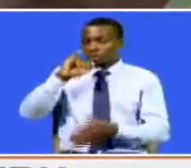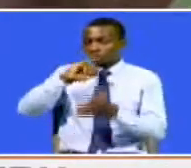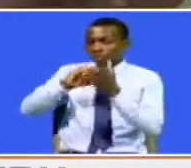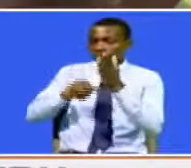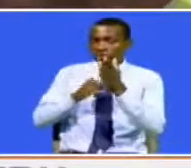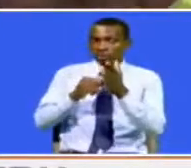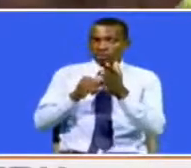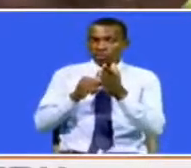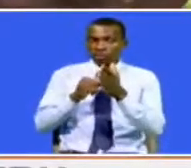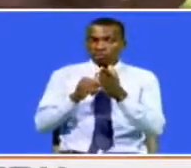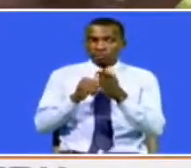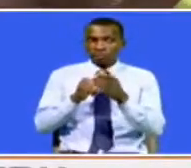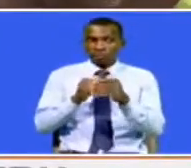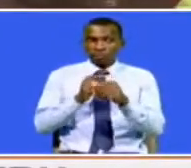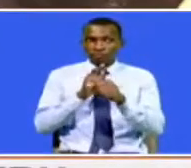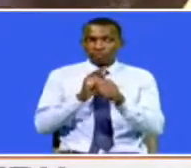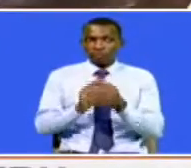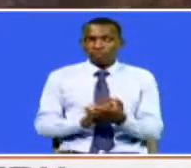shaken and struck,